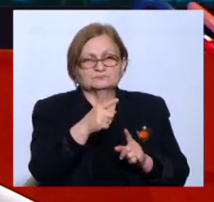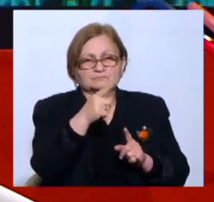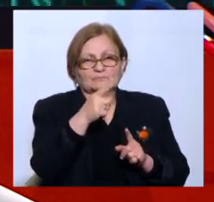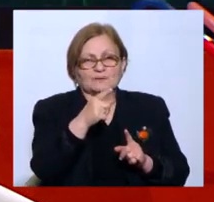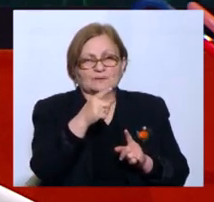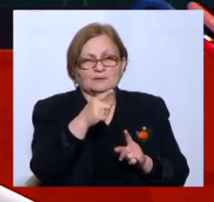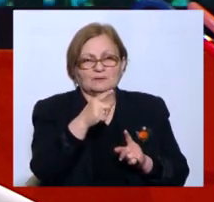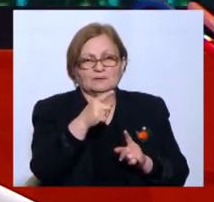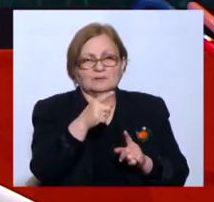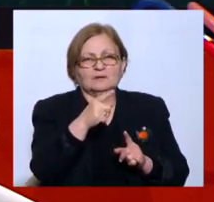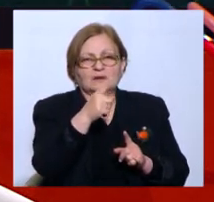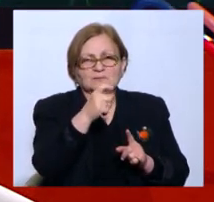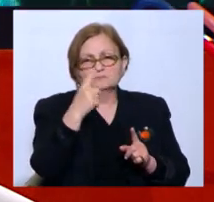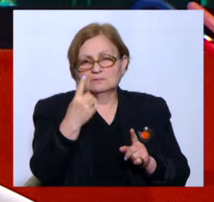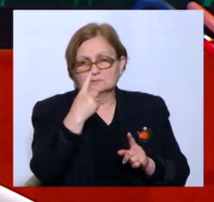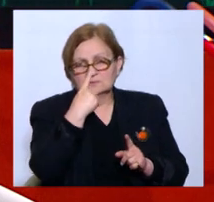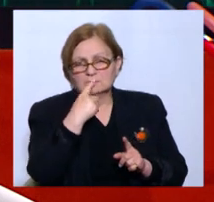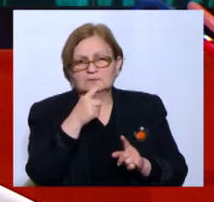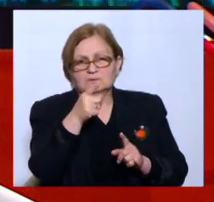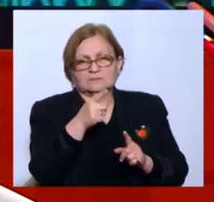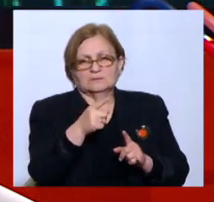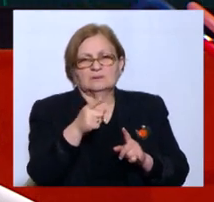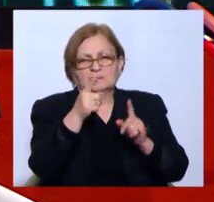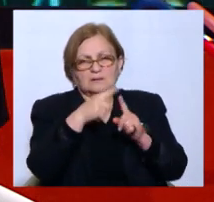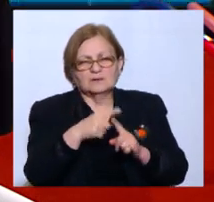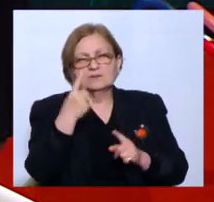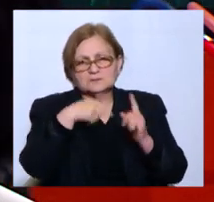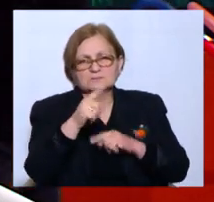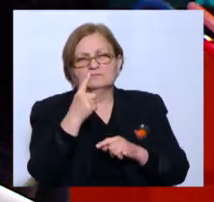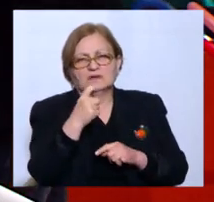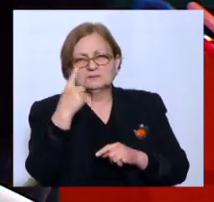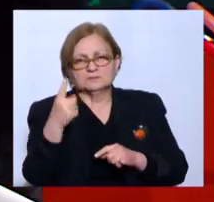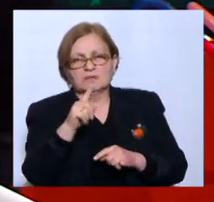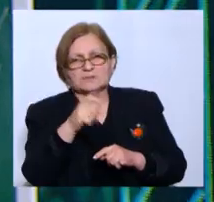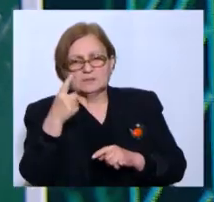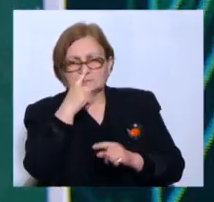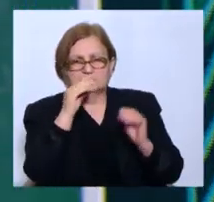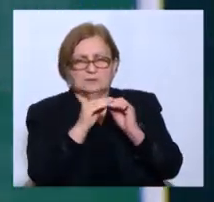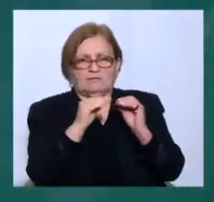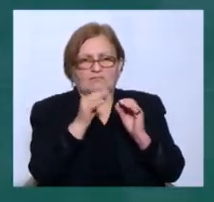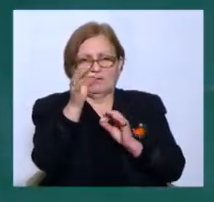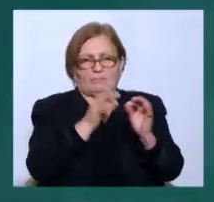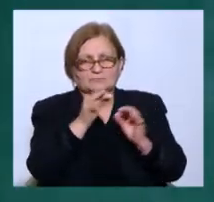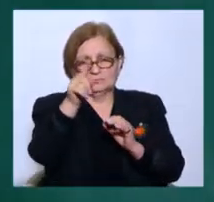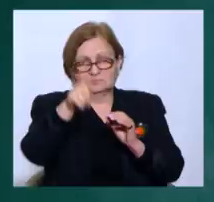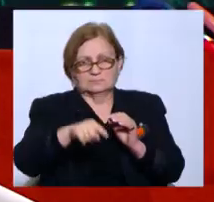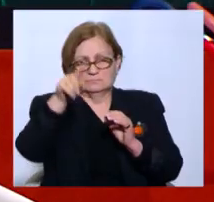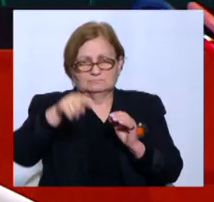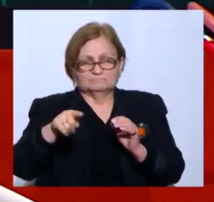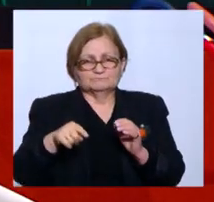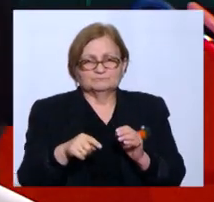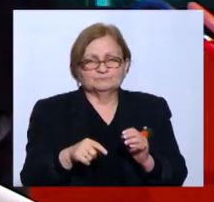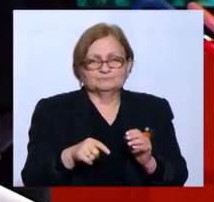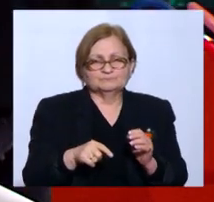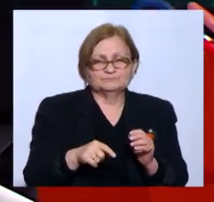შემცირდა. ისევ 101 გამოვიდა, 3 98, ისევ 101 და ასე შემდეგ. და ეს გამოვიდა, რომ რამდენჯერ